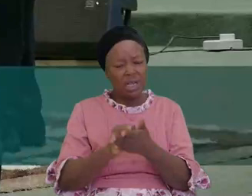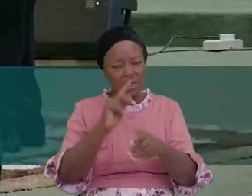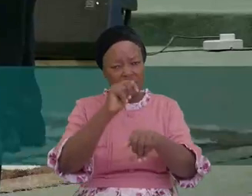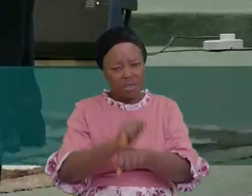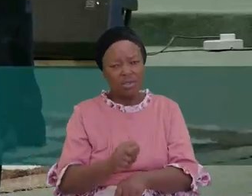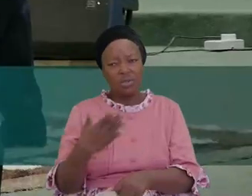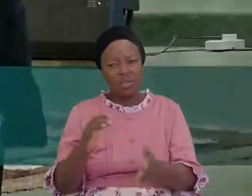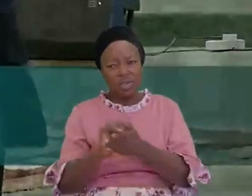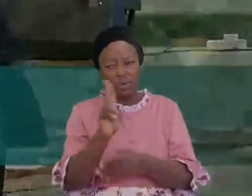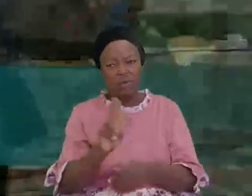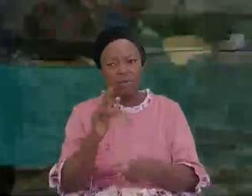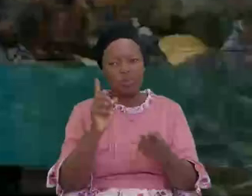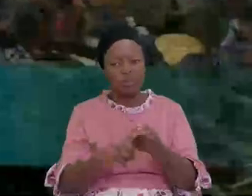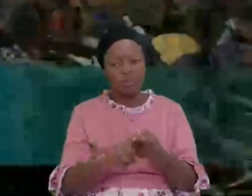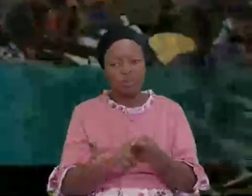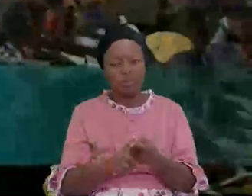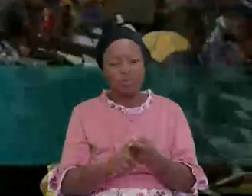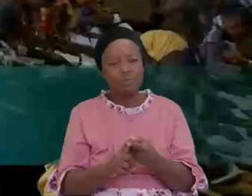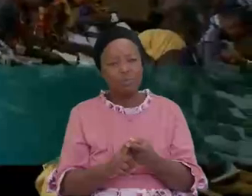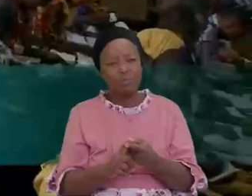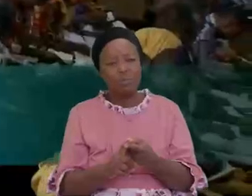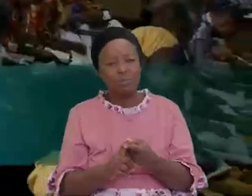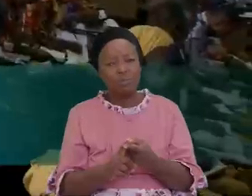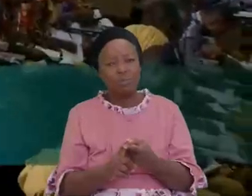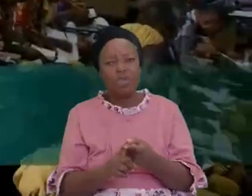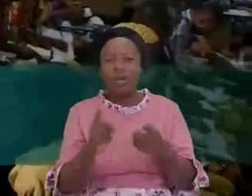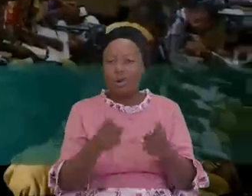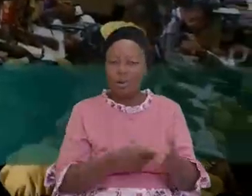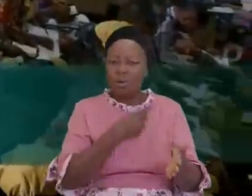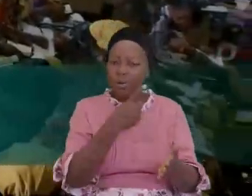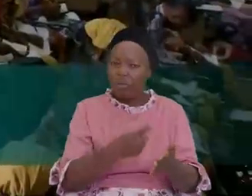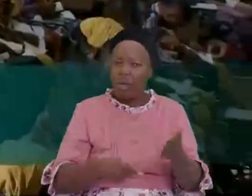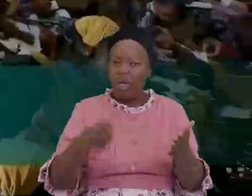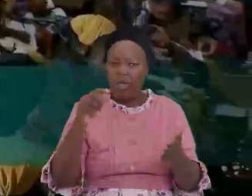Corrigez ces choses traditionnelles auxquelles vous êtes habitués.